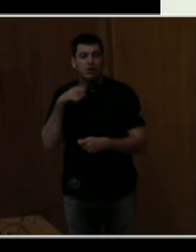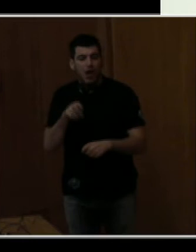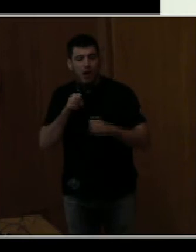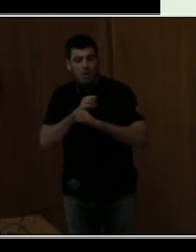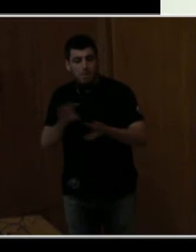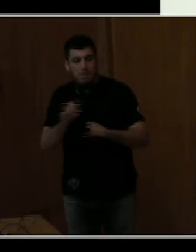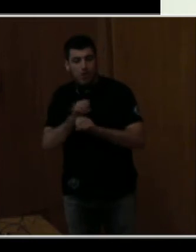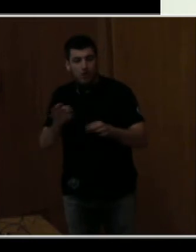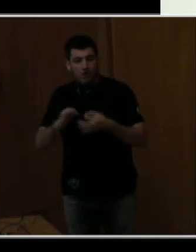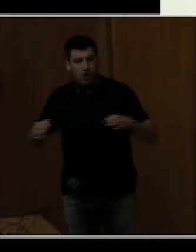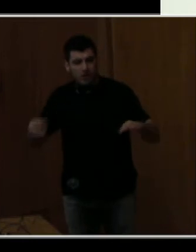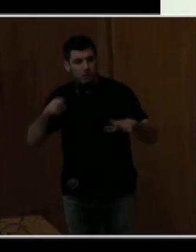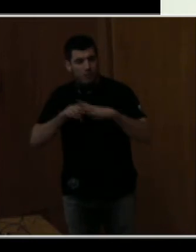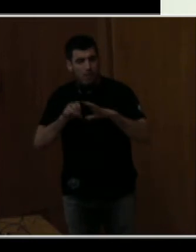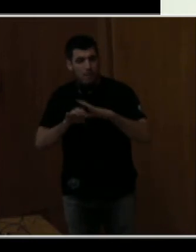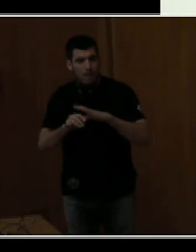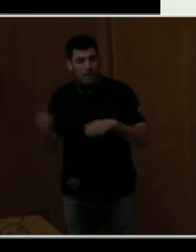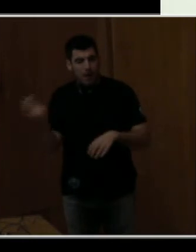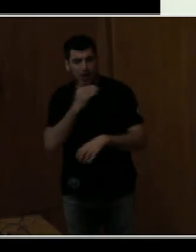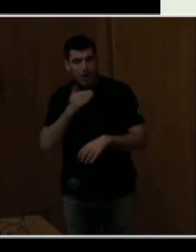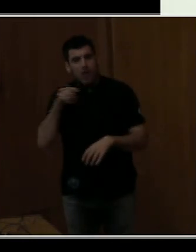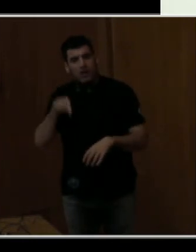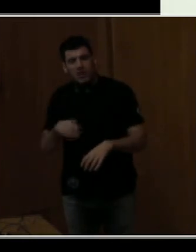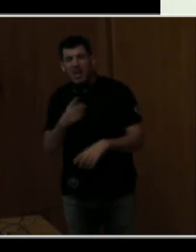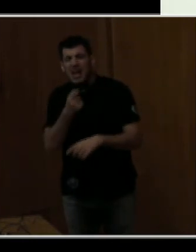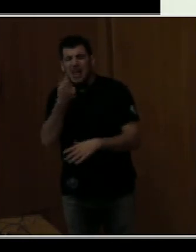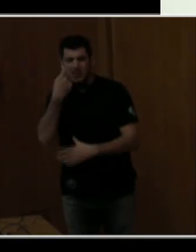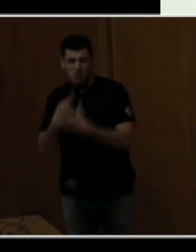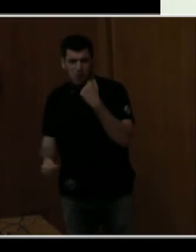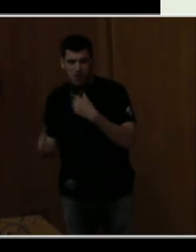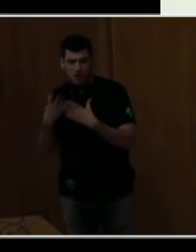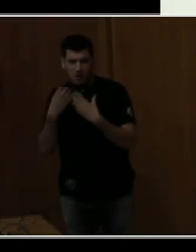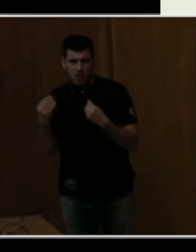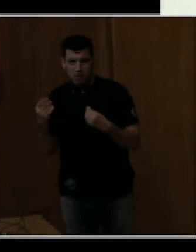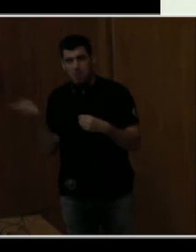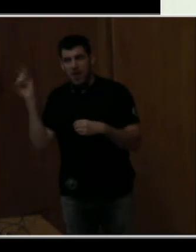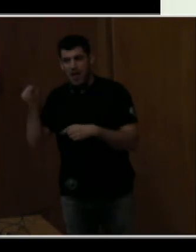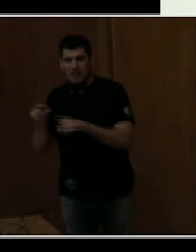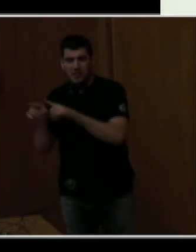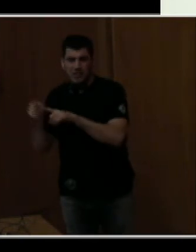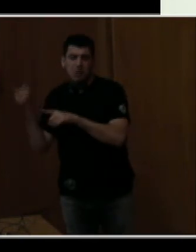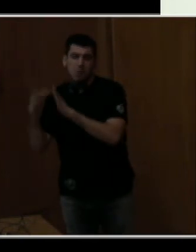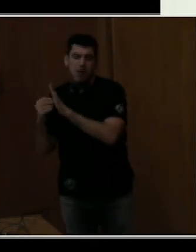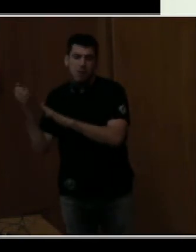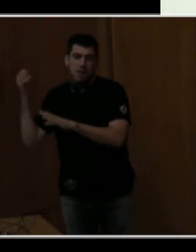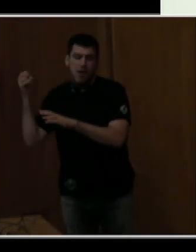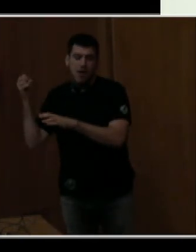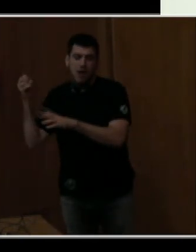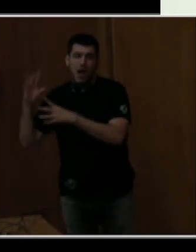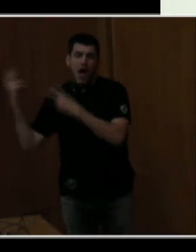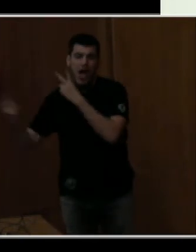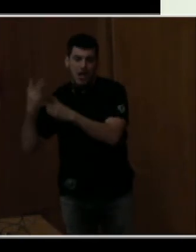πληροφορία, να το πω με πολύ απλά λόγια. Έχουμε πάρα πολύ μικρές απώλειες στη διάδοση σε σχέση με άλλα μέσα όπως είναι ο αέρας, με